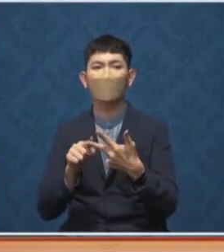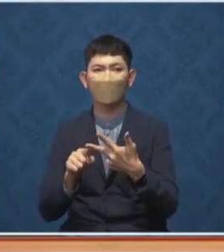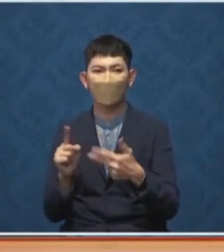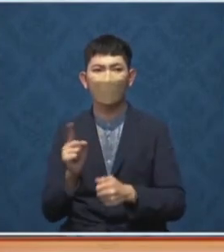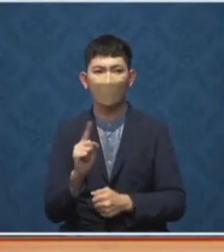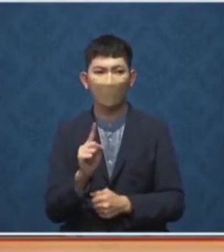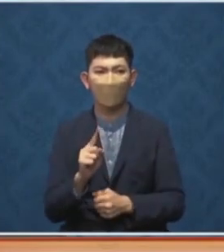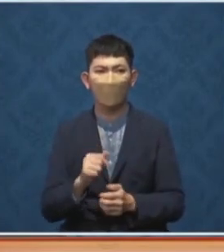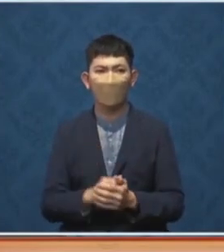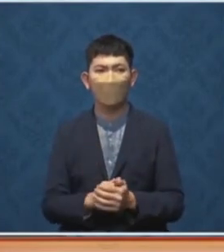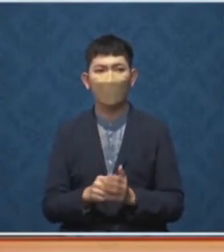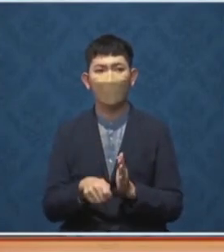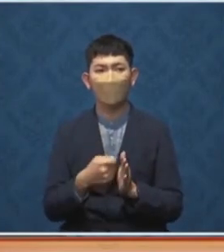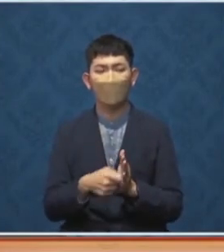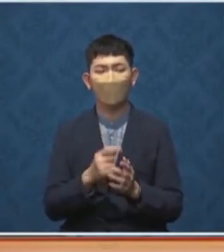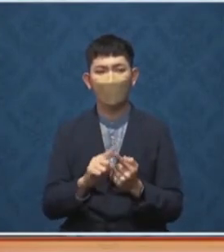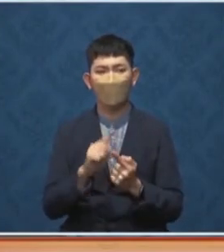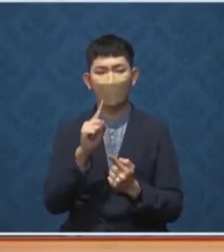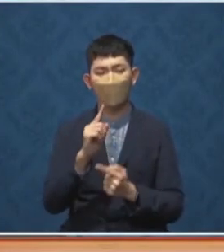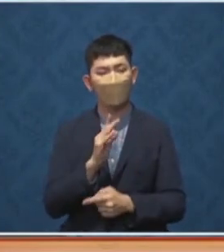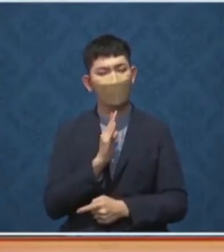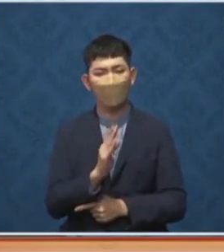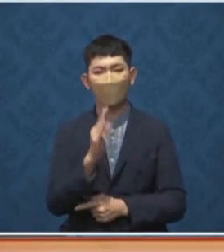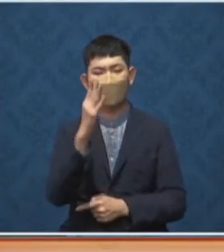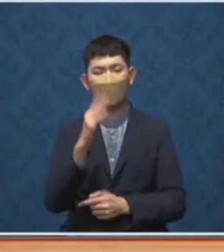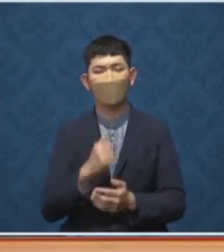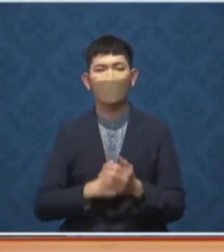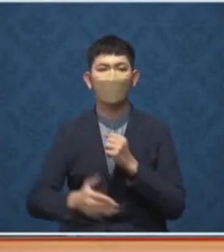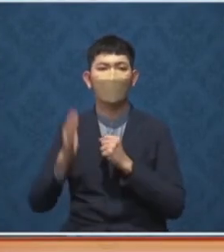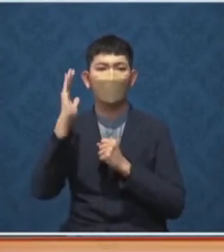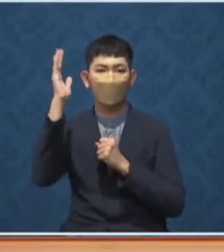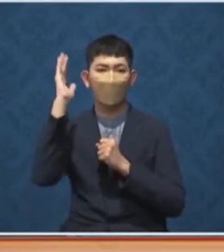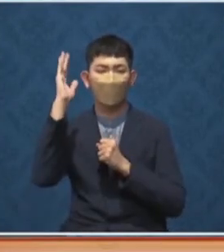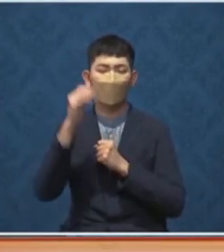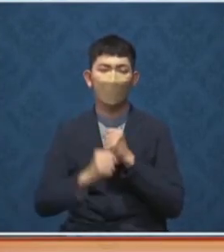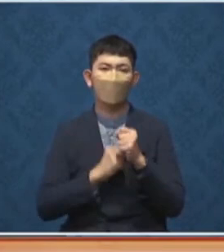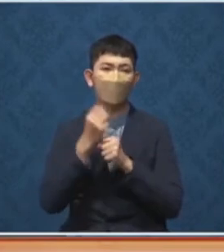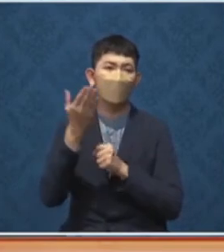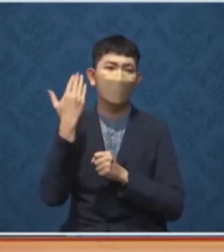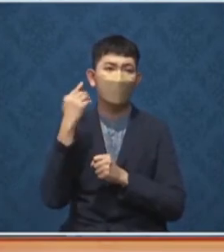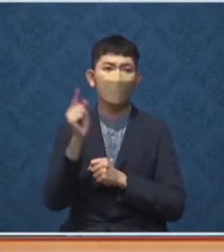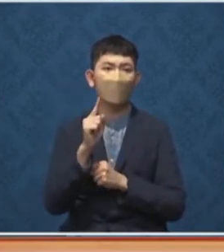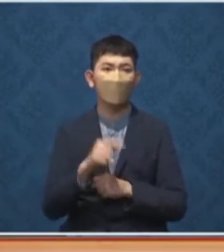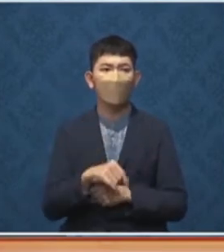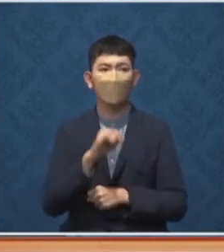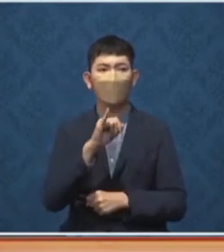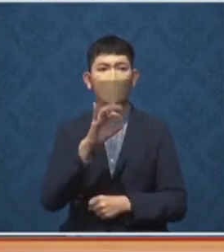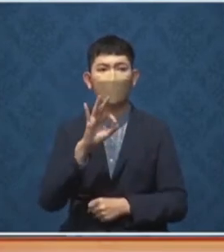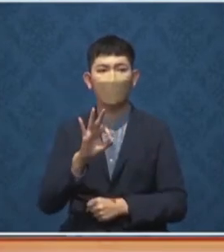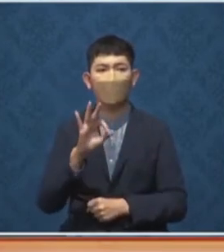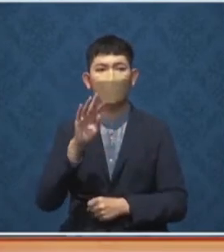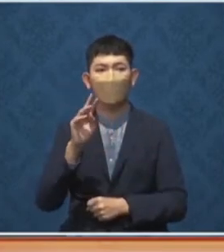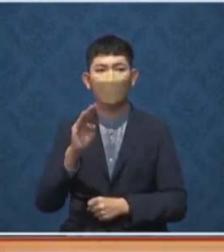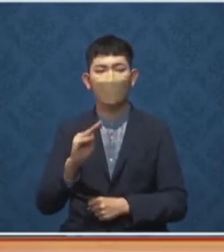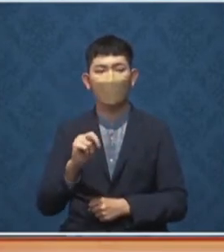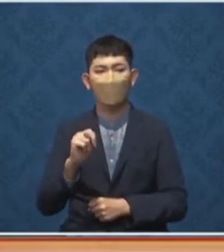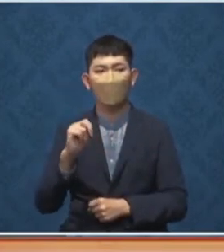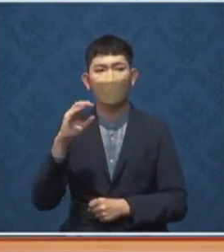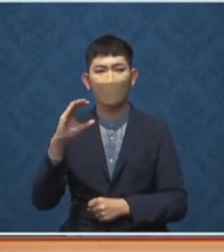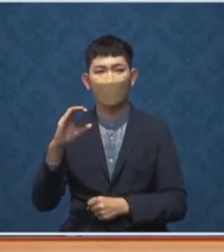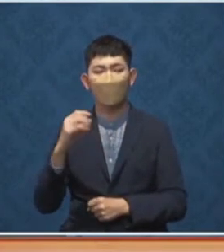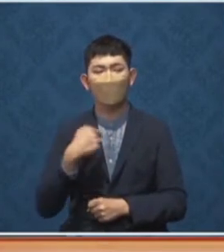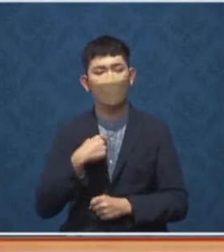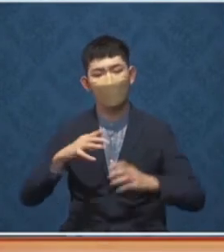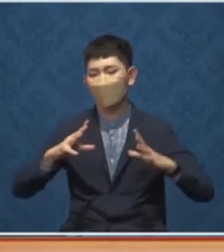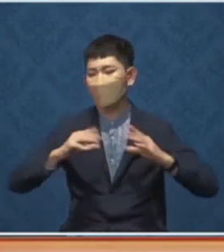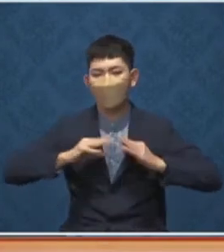สะเหตแรกกคควไมวกลางครั ผมคเองคืไดอภิปายวทปีที่แล้ววา องคกรรบนานาชาตอย่ IFCN นั้ไมให้การยอมรบศูยต่ตงขอปร